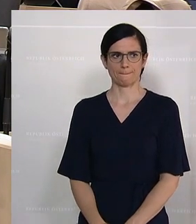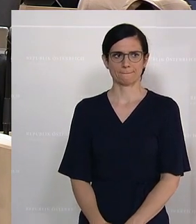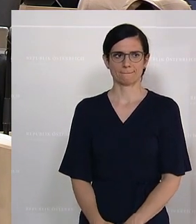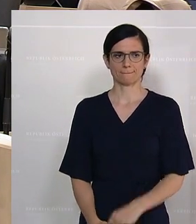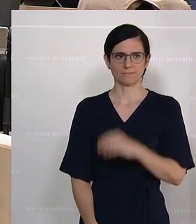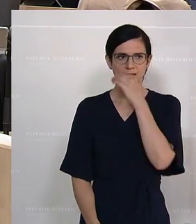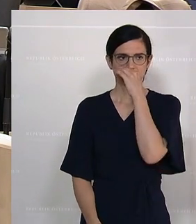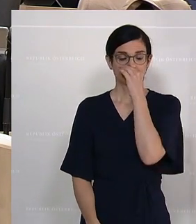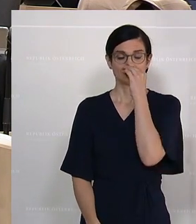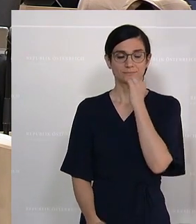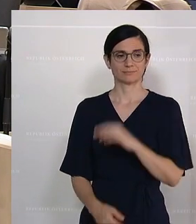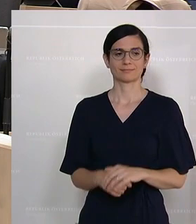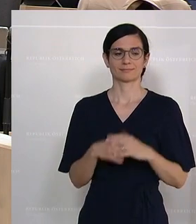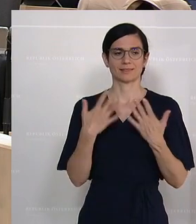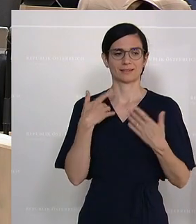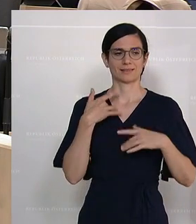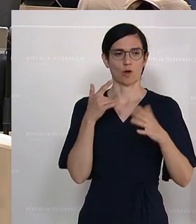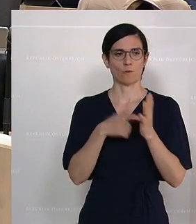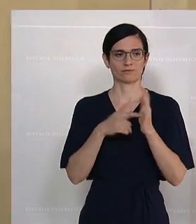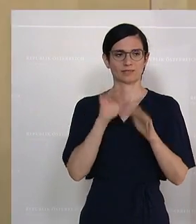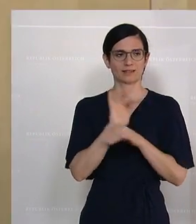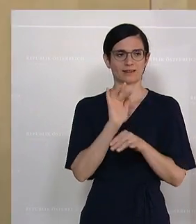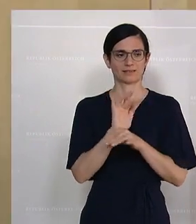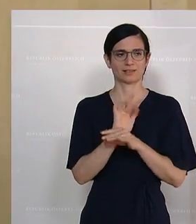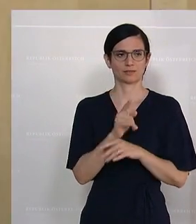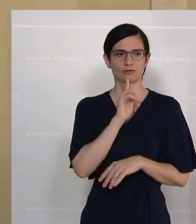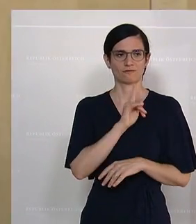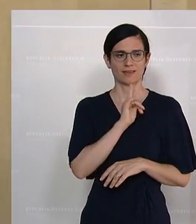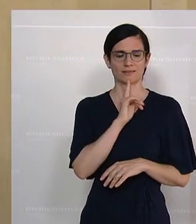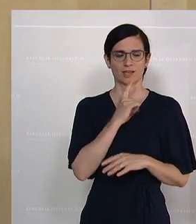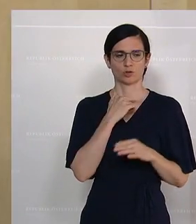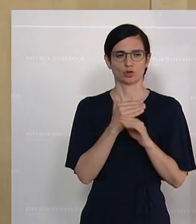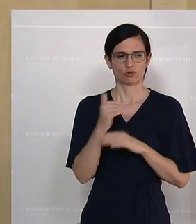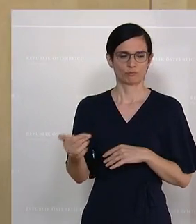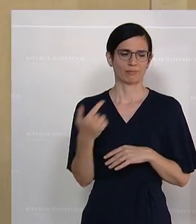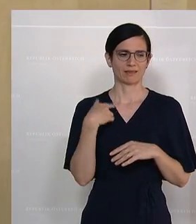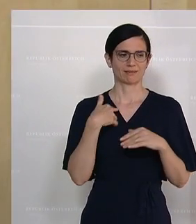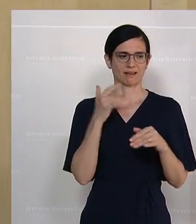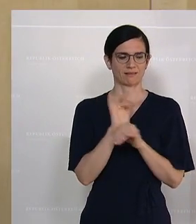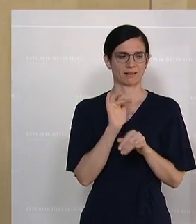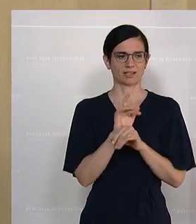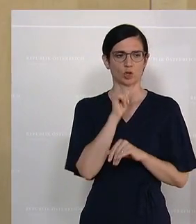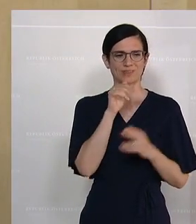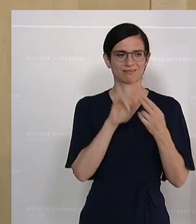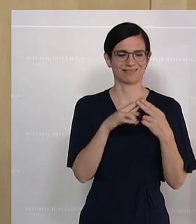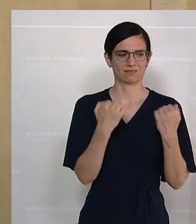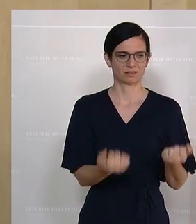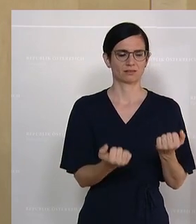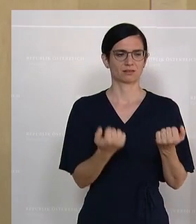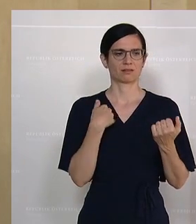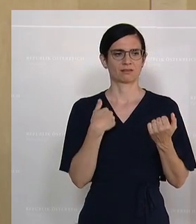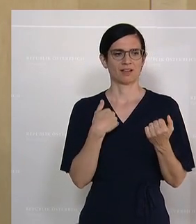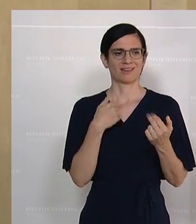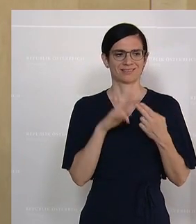das ist ja die beliebte liegt an das ist zu wenig und es kommt zu spät und es ist nicht ganz genau treffsicher und die sache mit der